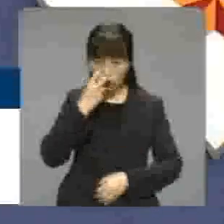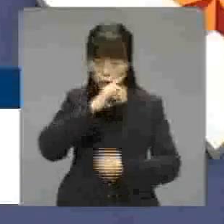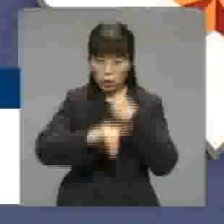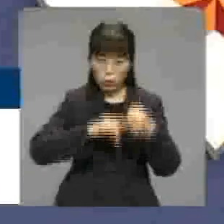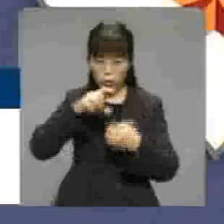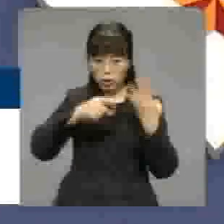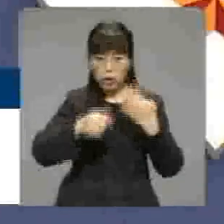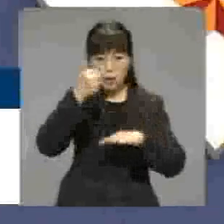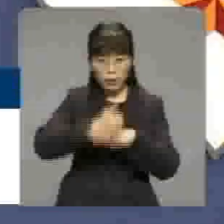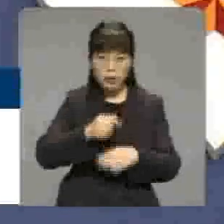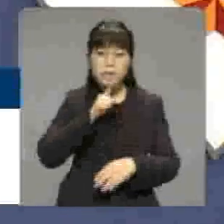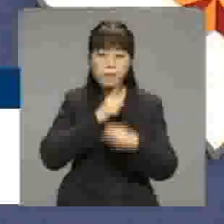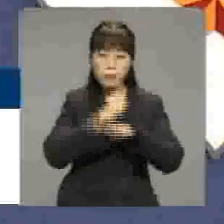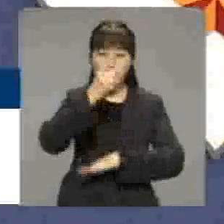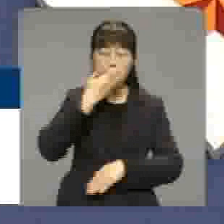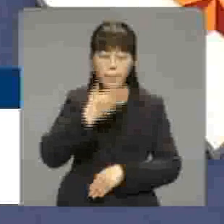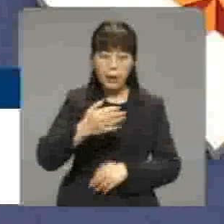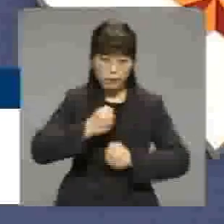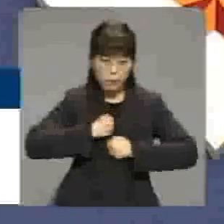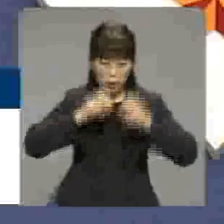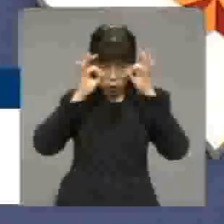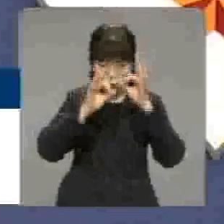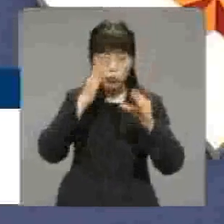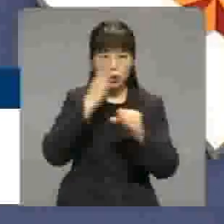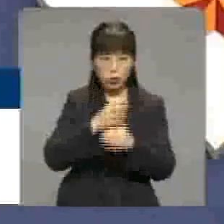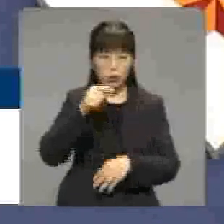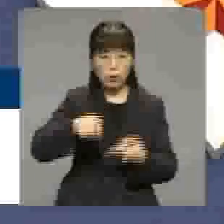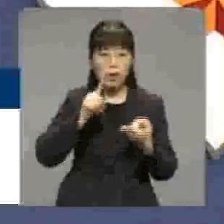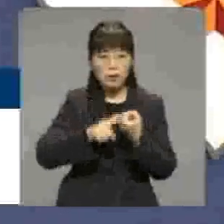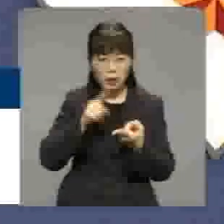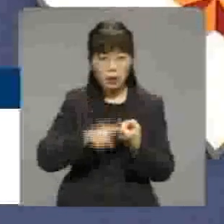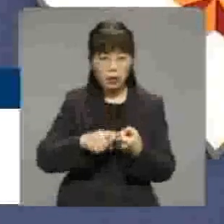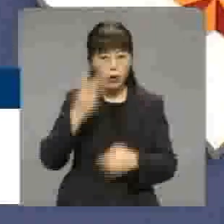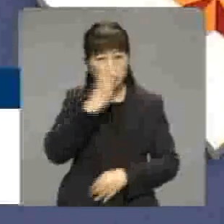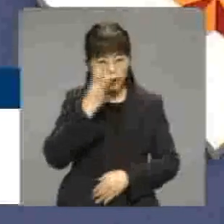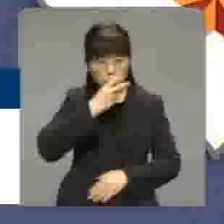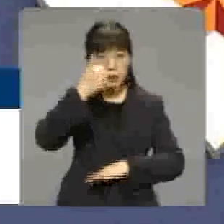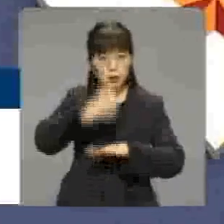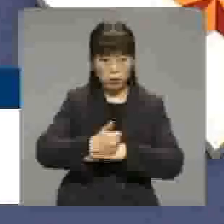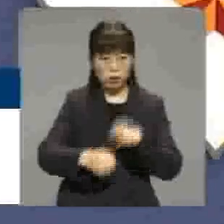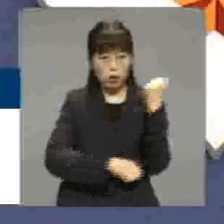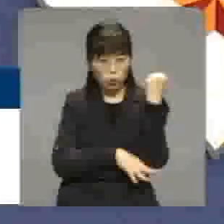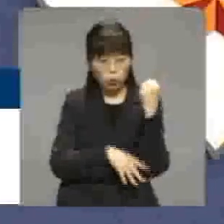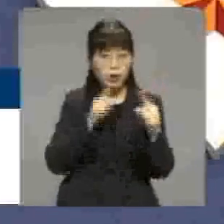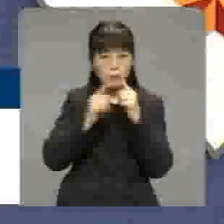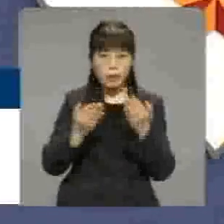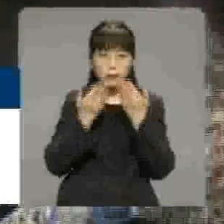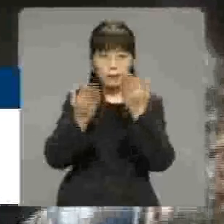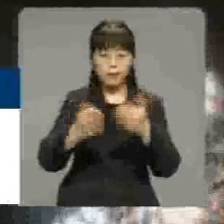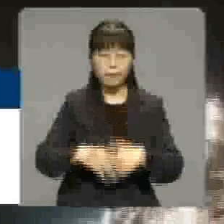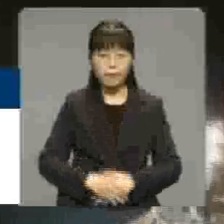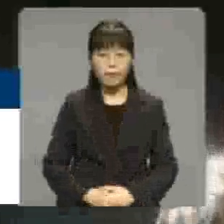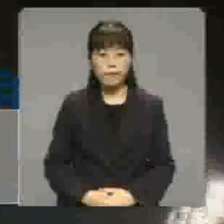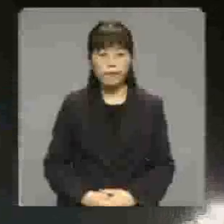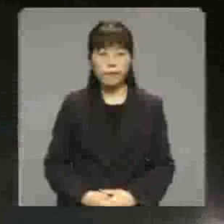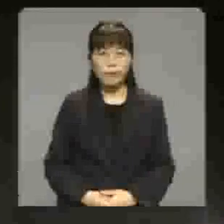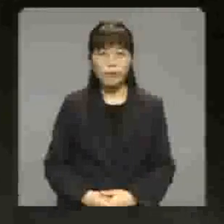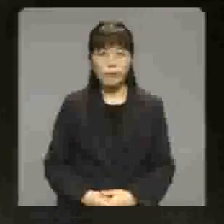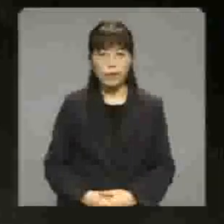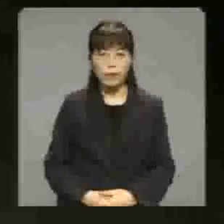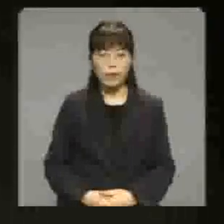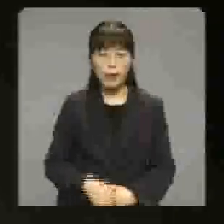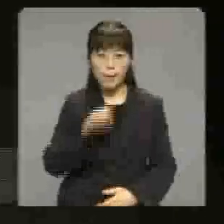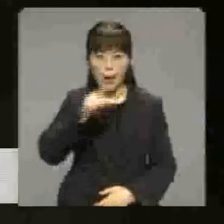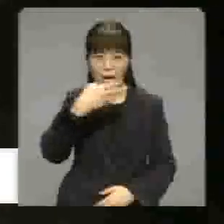말까지 쏠 수 있다 예의 주시하고 있고 그것에 대한 관체 결과를 토대로 말씀드린 겁니다